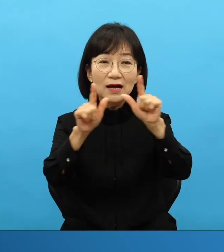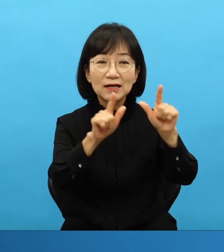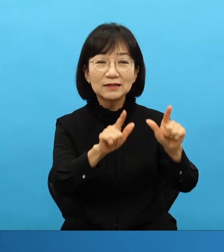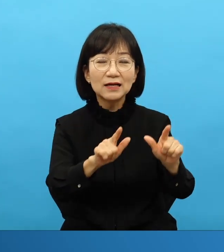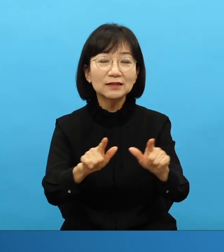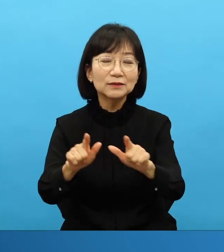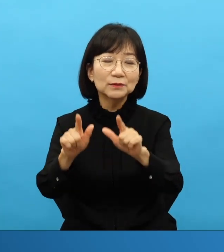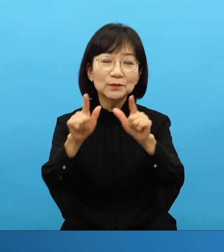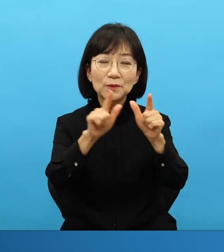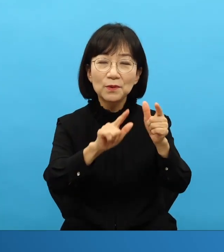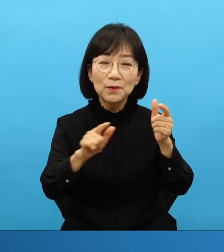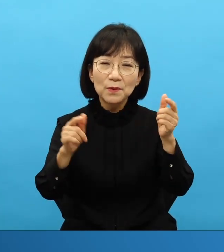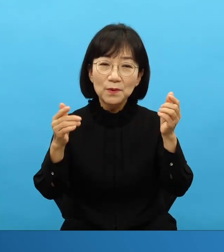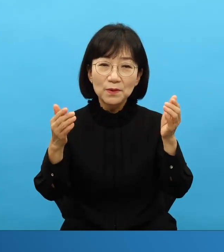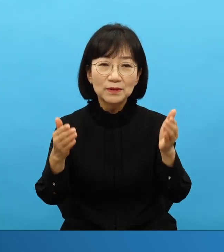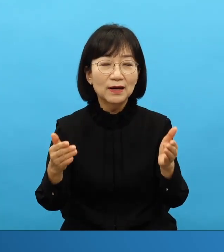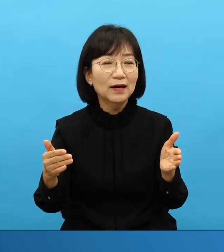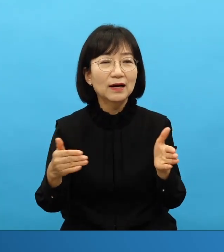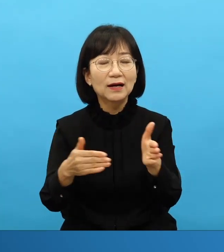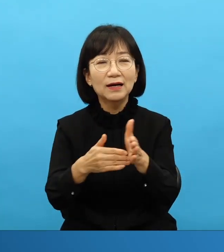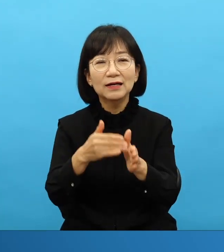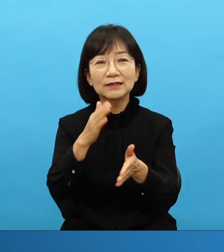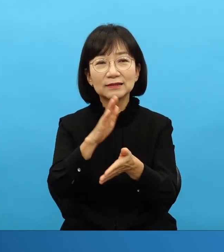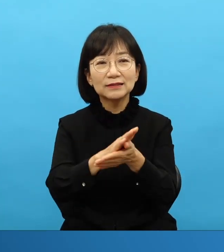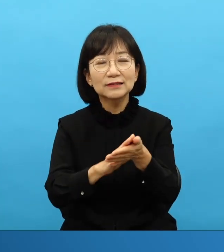나 사는 동안